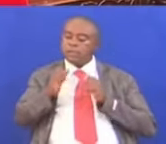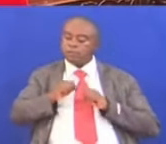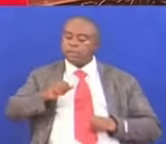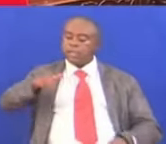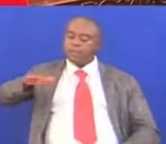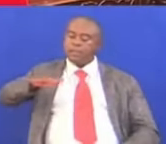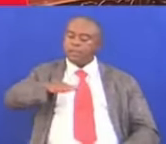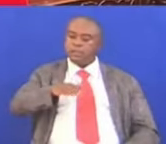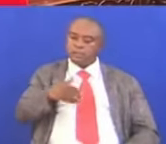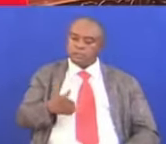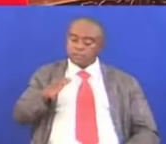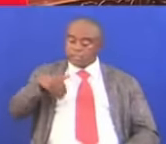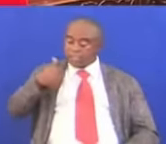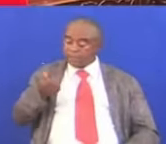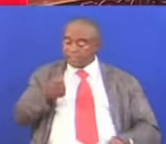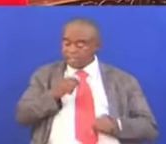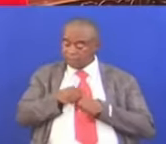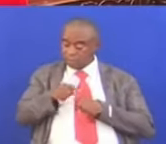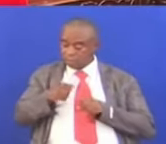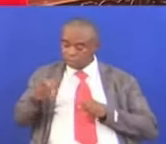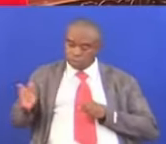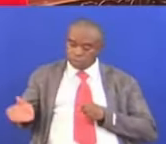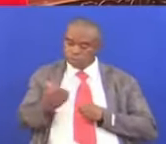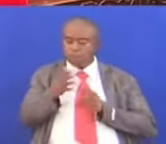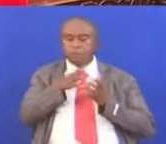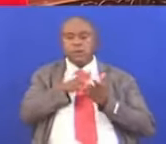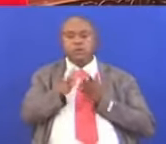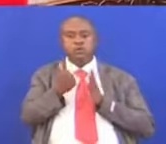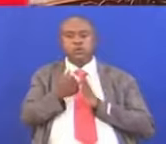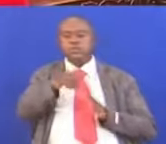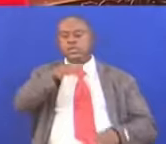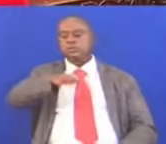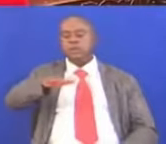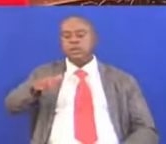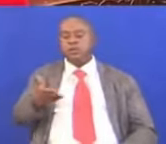yawe na baada ya hu yado